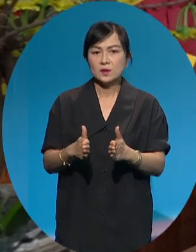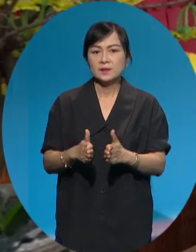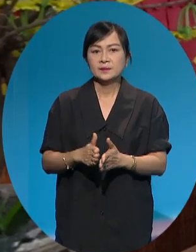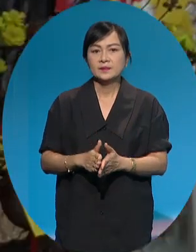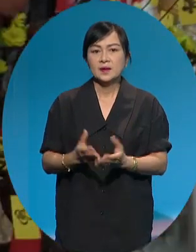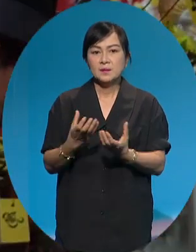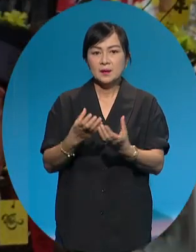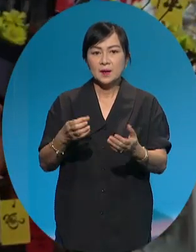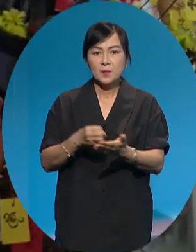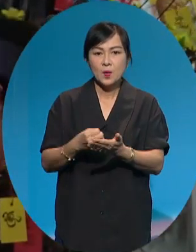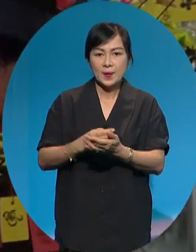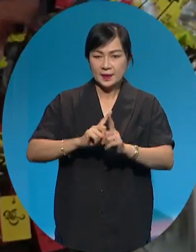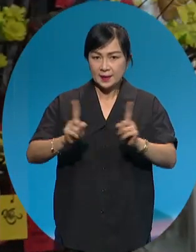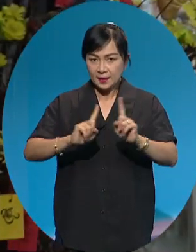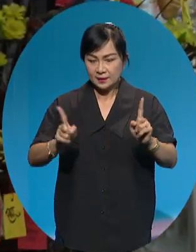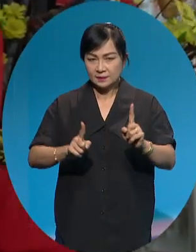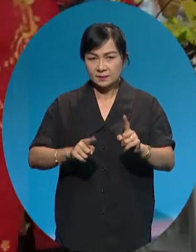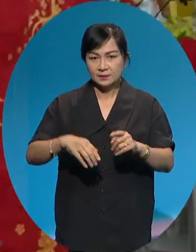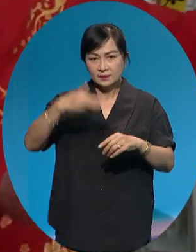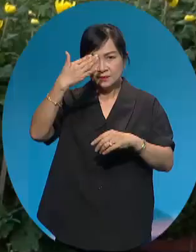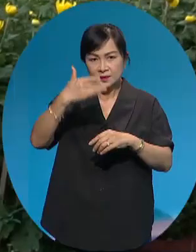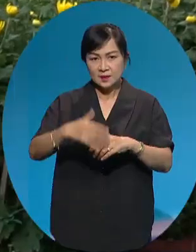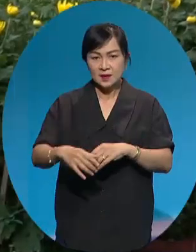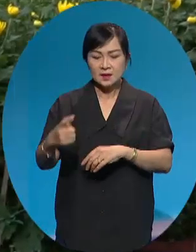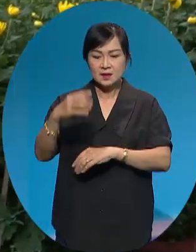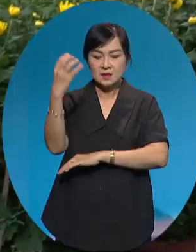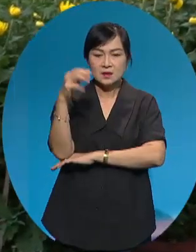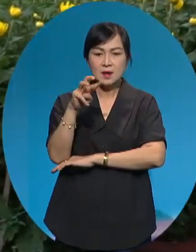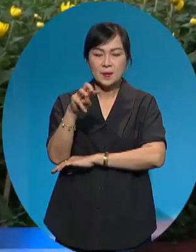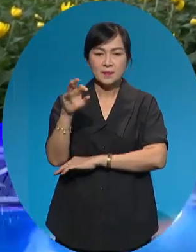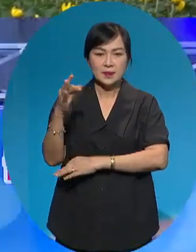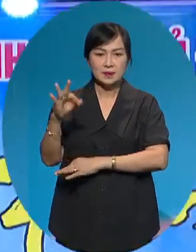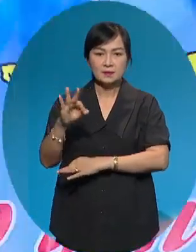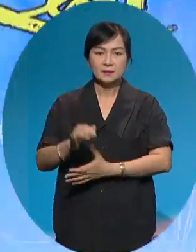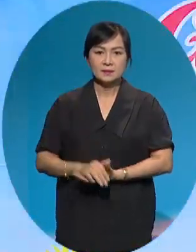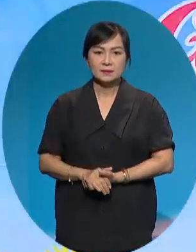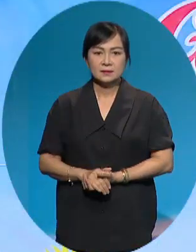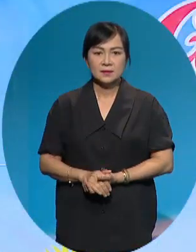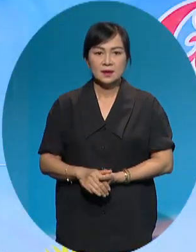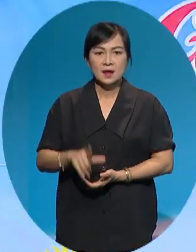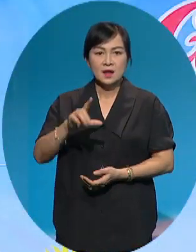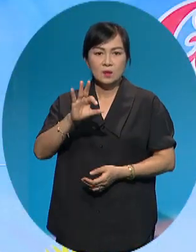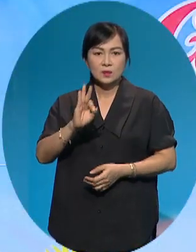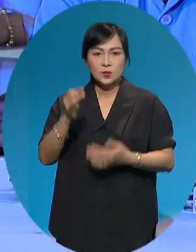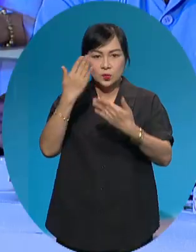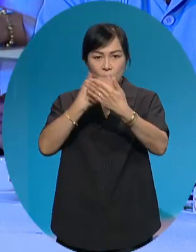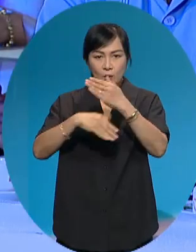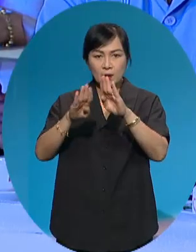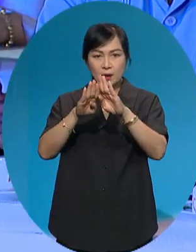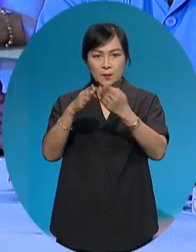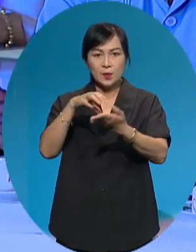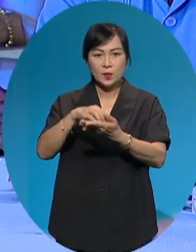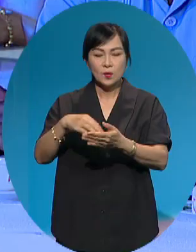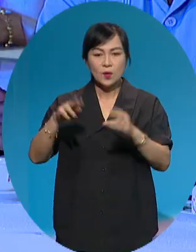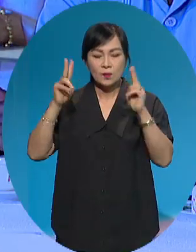tiêu dùng và các mặt hàng thương mại khác. Các hoạt động diễn ra đến trưa 30 Tết. Còn tại phường Long Trường, tối qua khai mạc